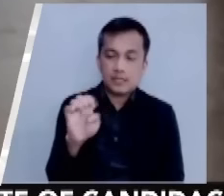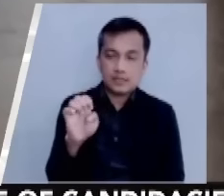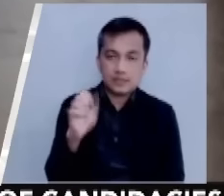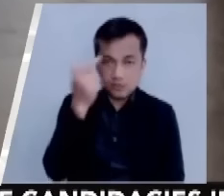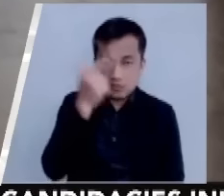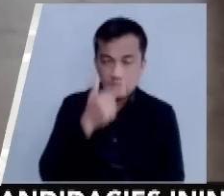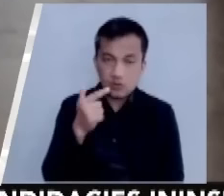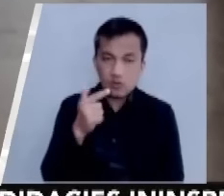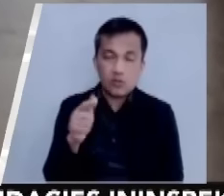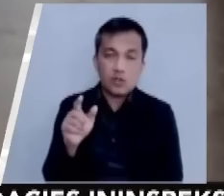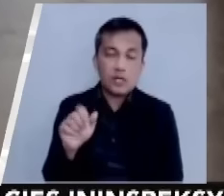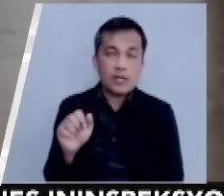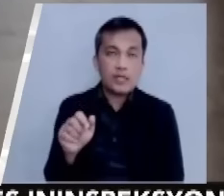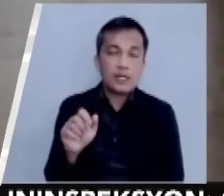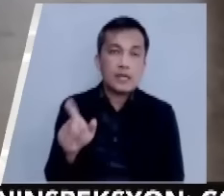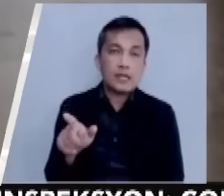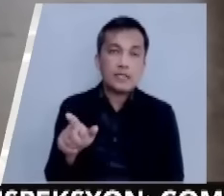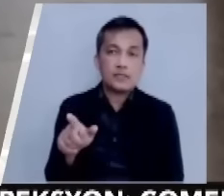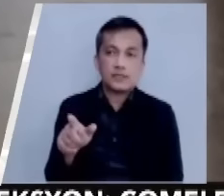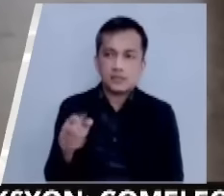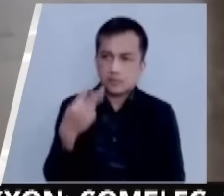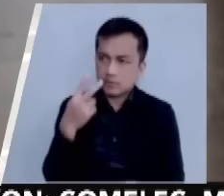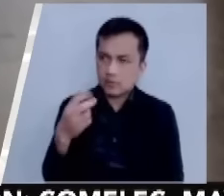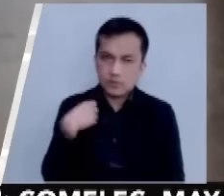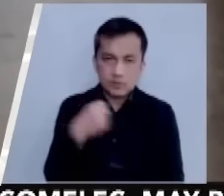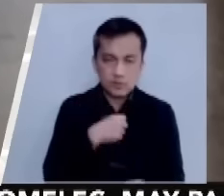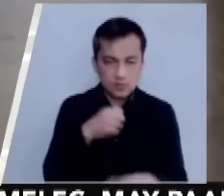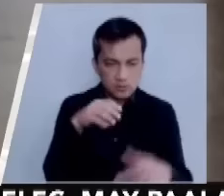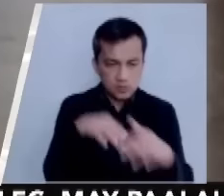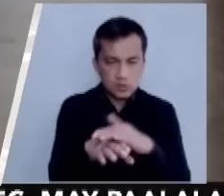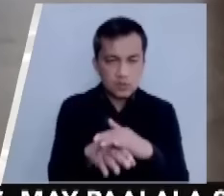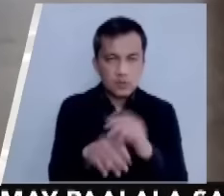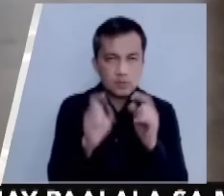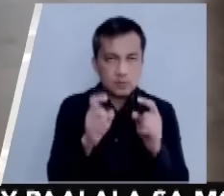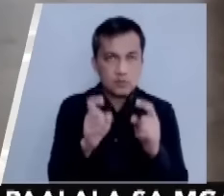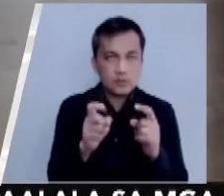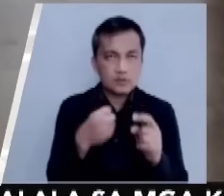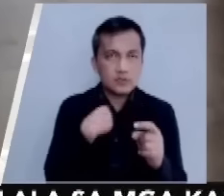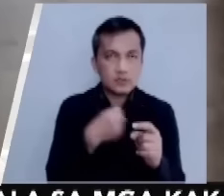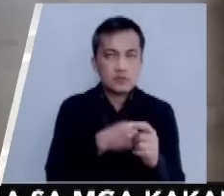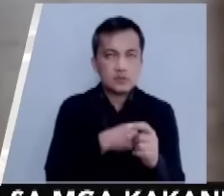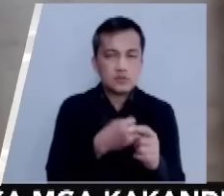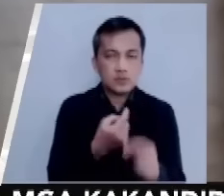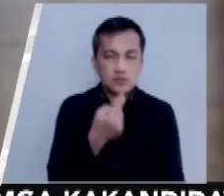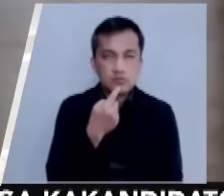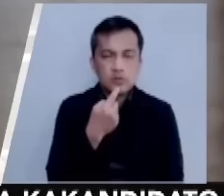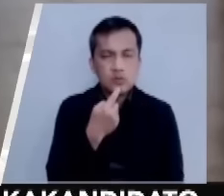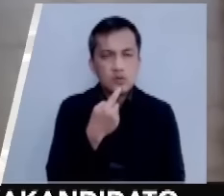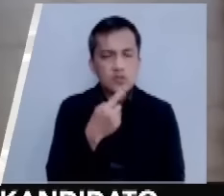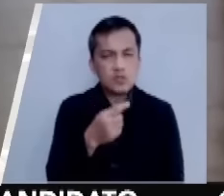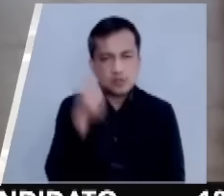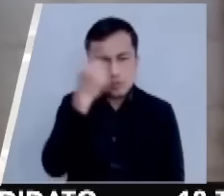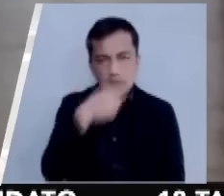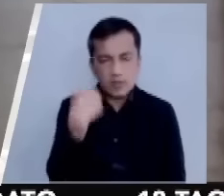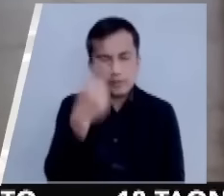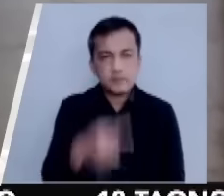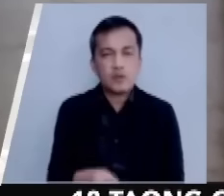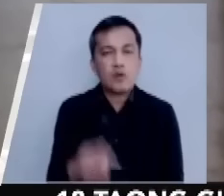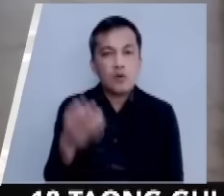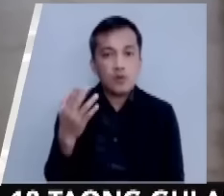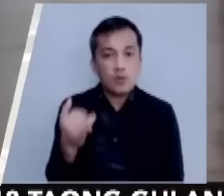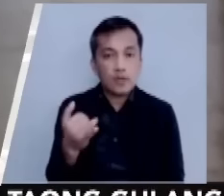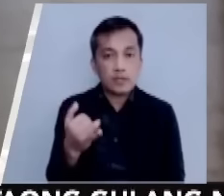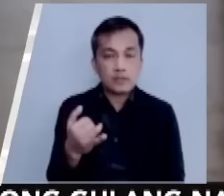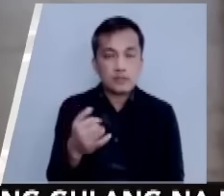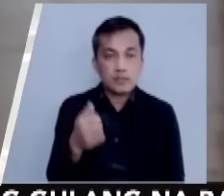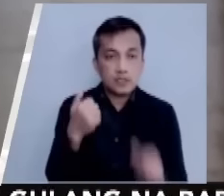nakita natin nung papasok nila ay nagmamadali na yung mga senador at seryoso yung kanilang mukha dahil nga hinahabol na rin